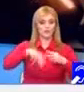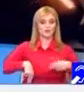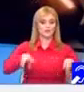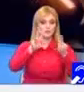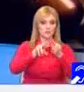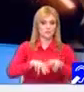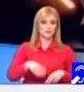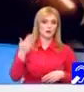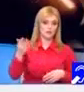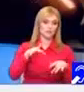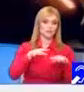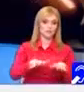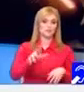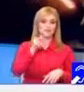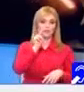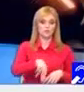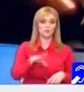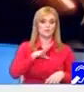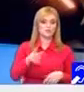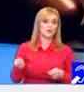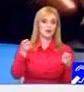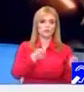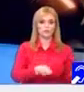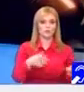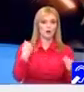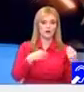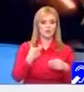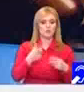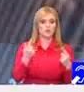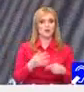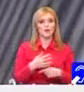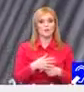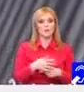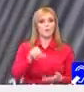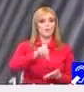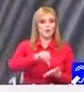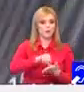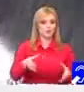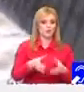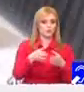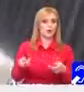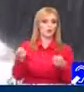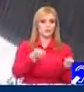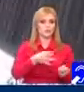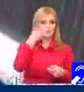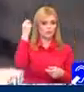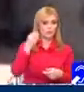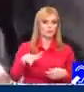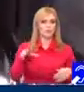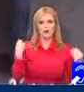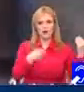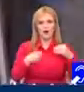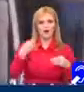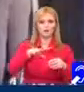urmărirea penală, iar suspecții sunt învinuiți de contrabandă în proporții deosebit de mari. Membrii grupării au introdus în Republica Moldova bunuri